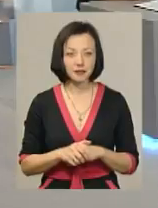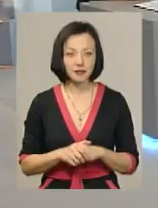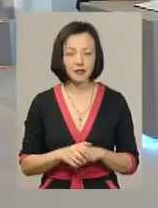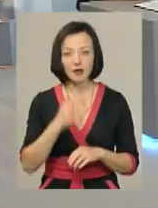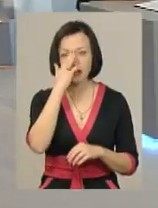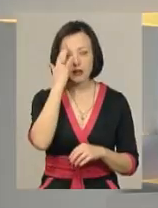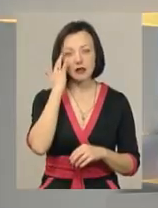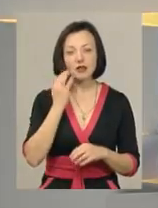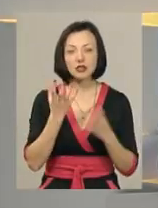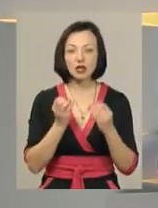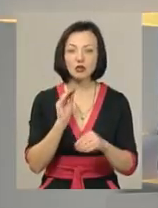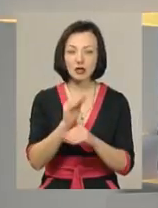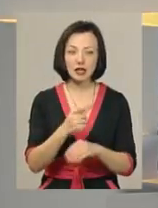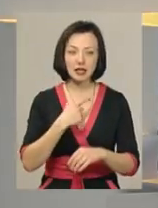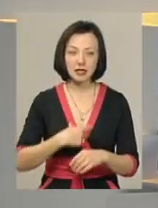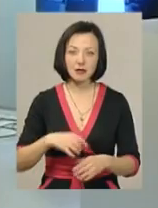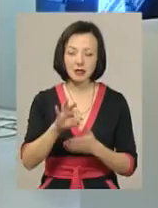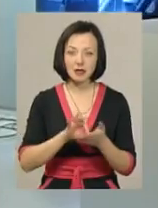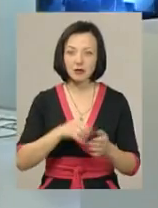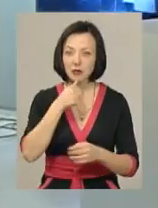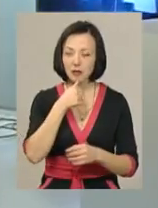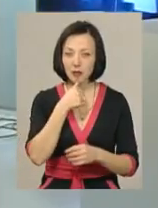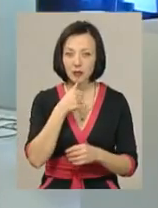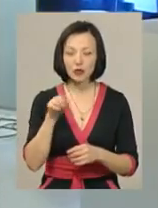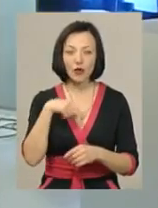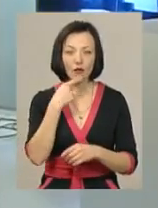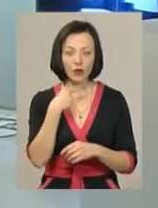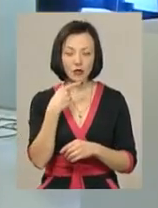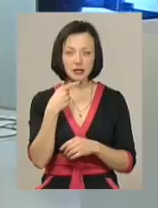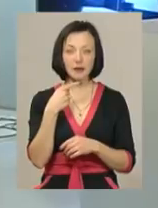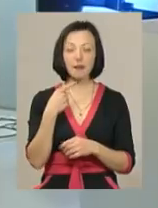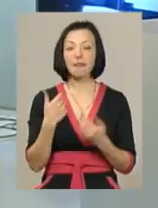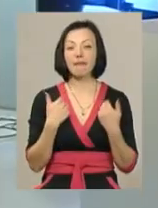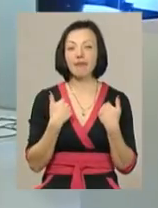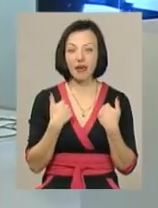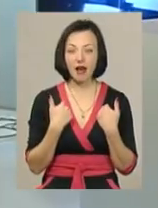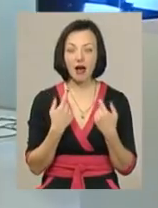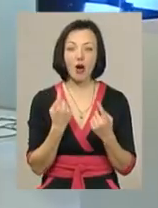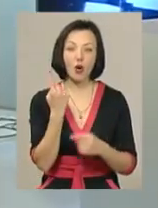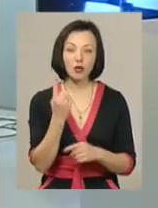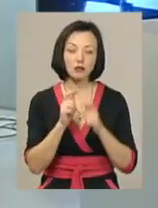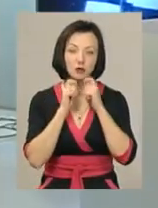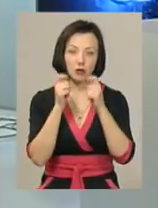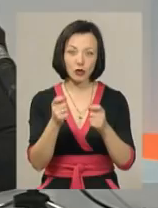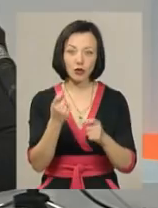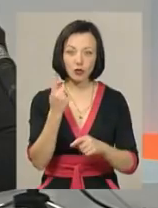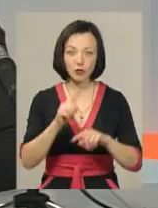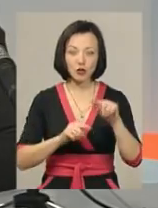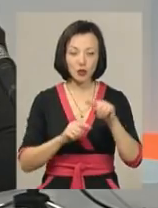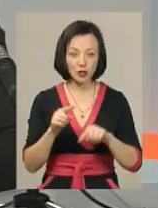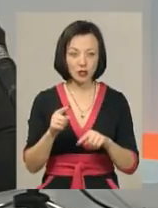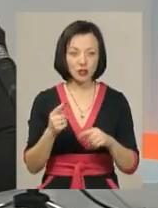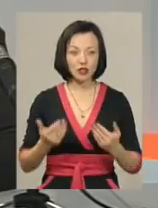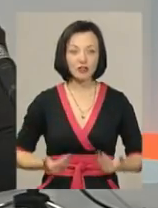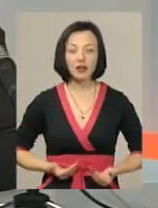хочу ще додати ось навіть на себе зразу приміряю те про що говориться Я одним із подарунків одному із родичів